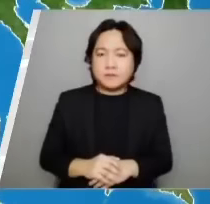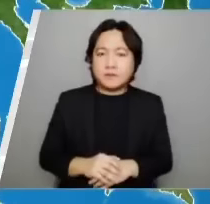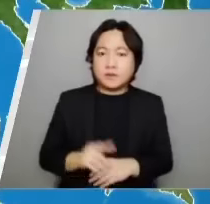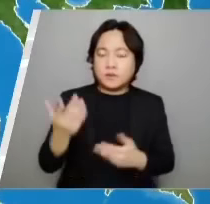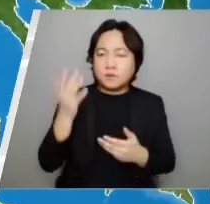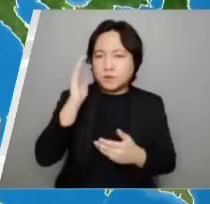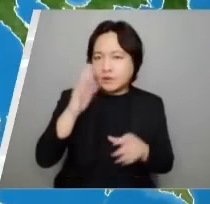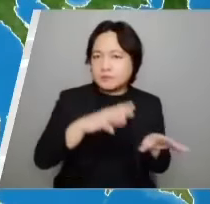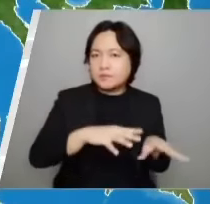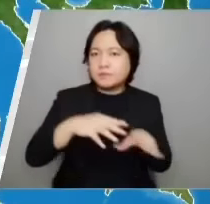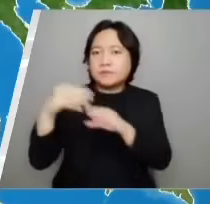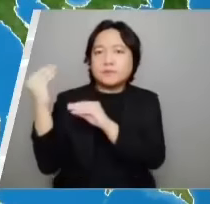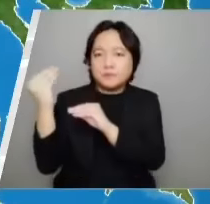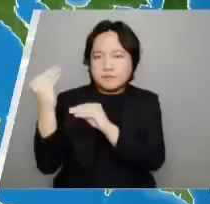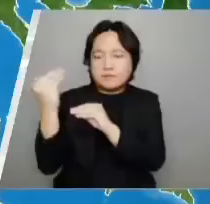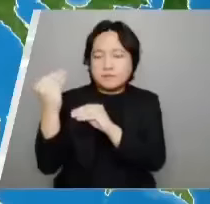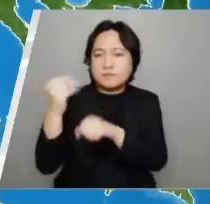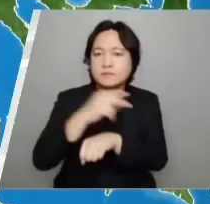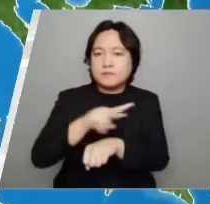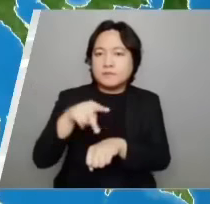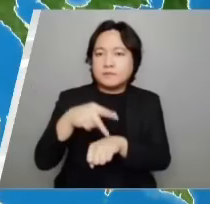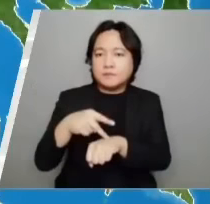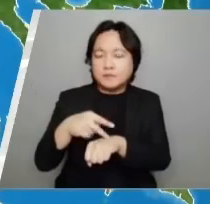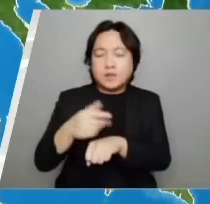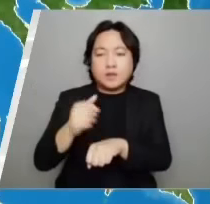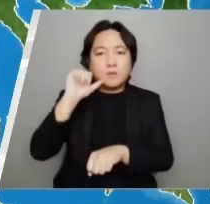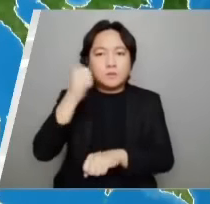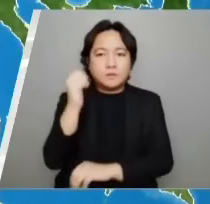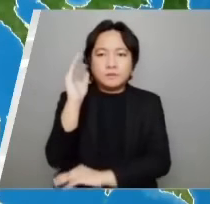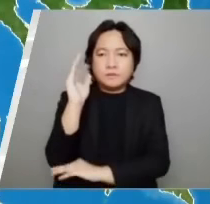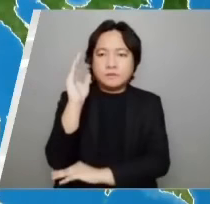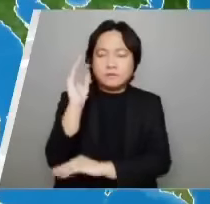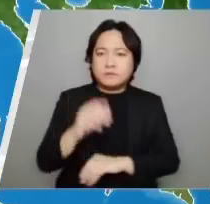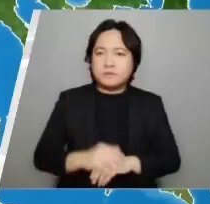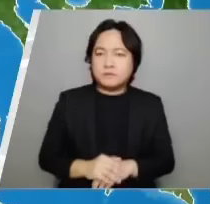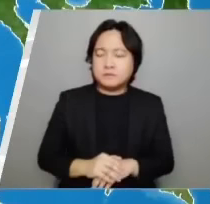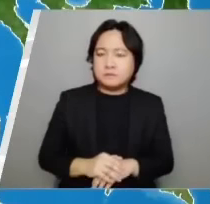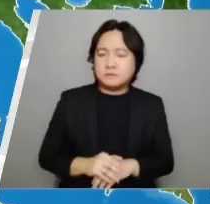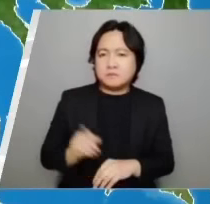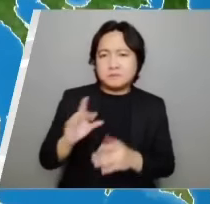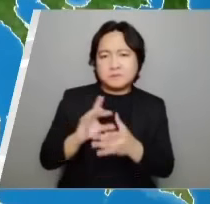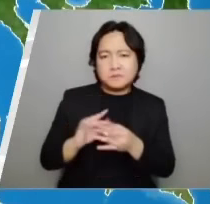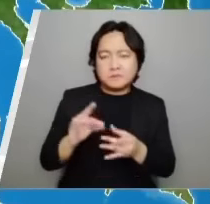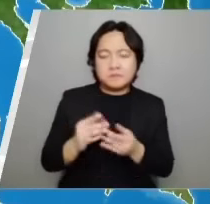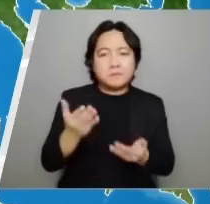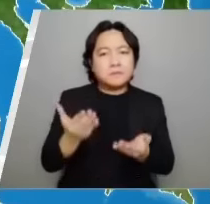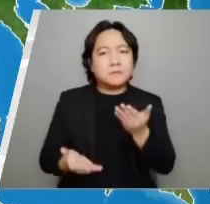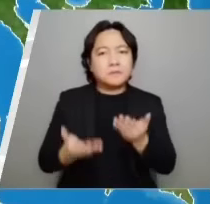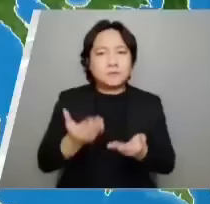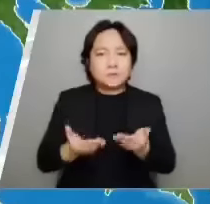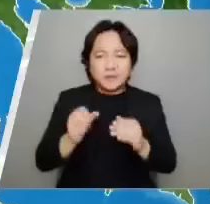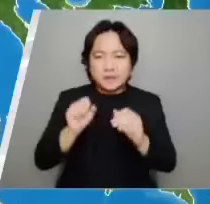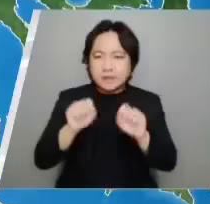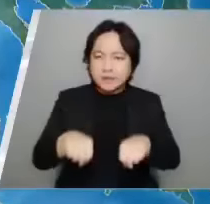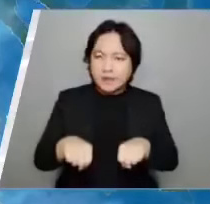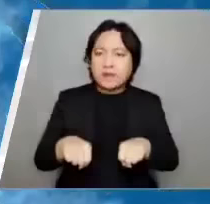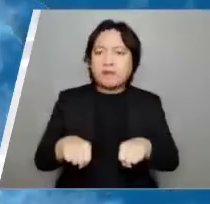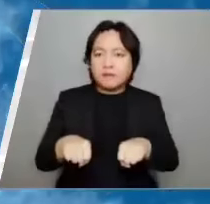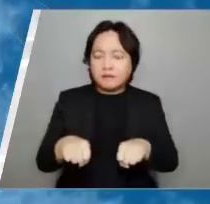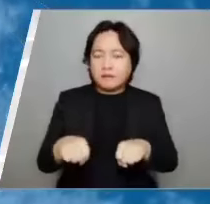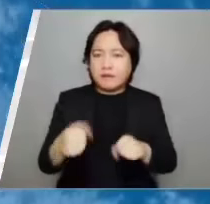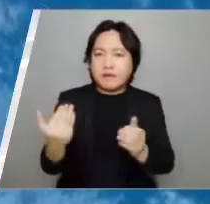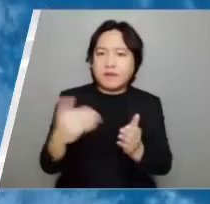Philippine Area of Responsibility bukas ng tanghali. Pero ayon sa Pag-asa, may posibilidad na mag-loop o bumalik sa PAR